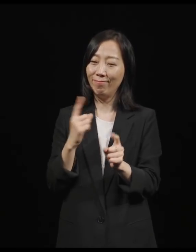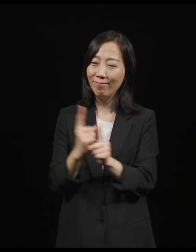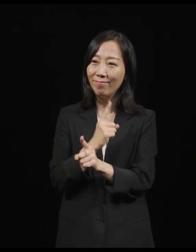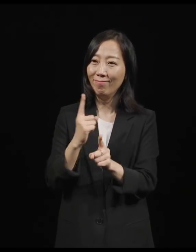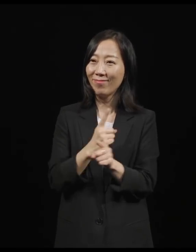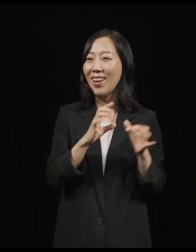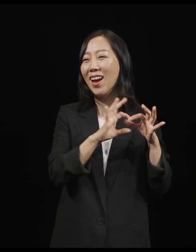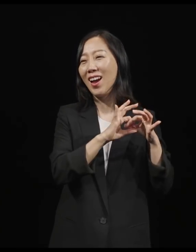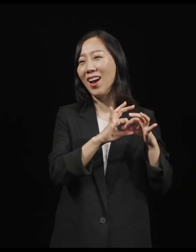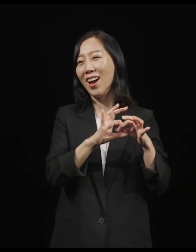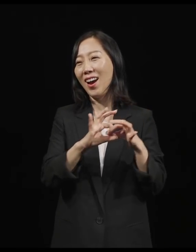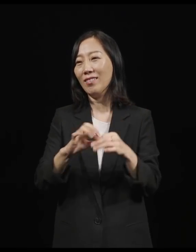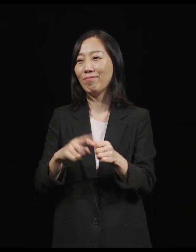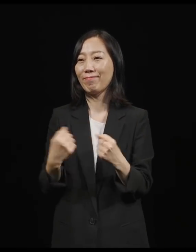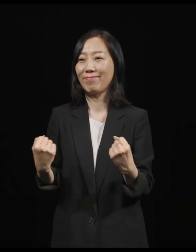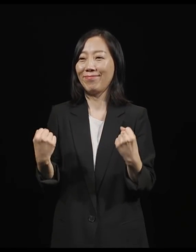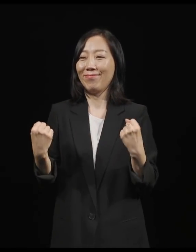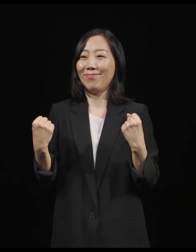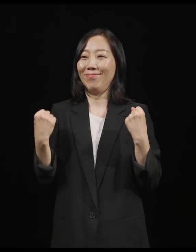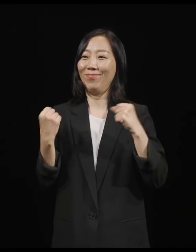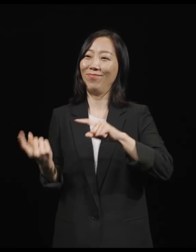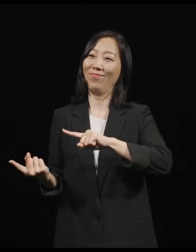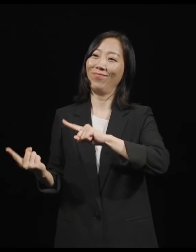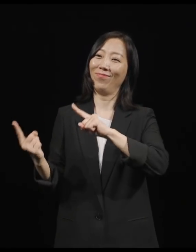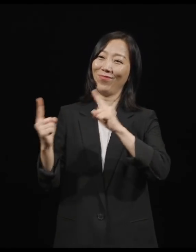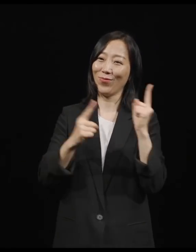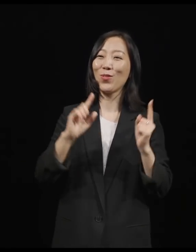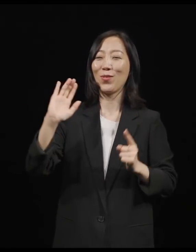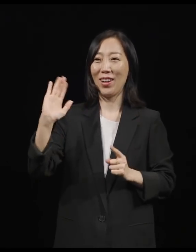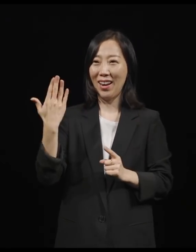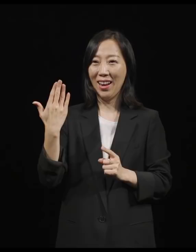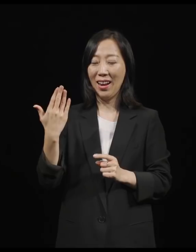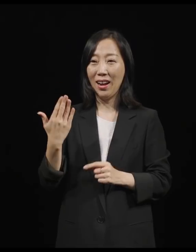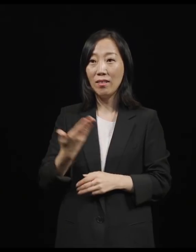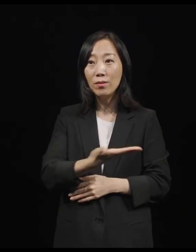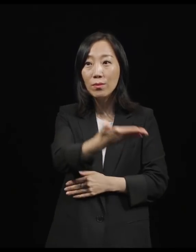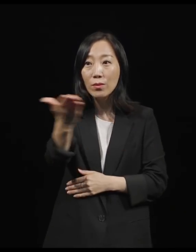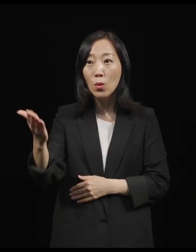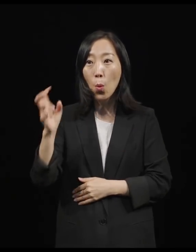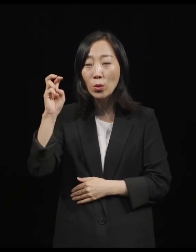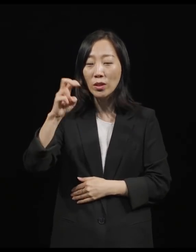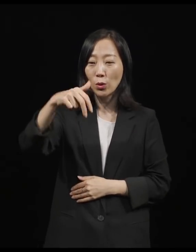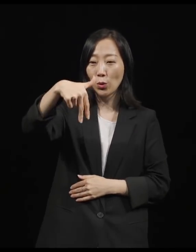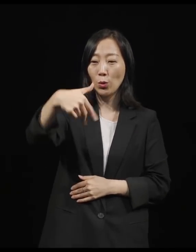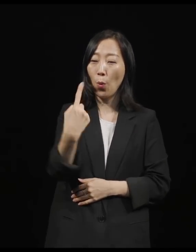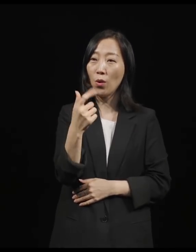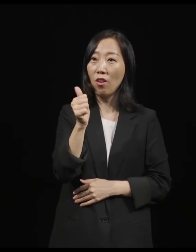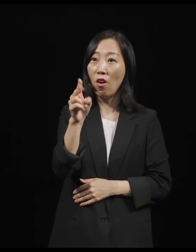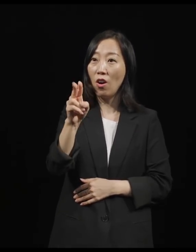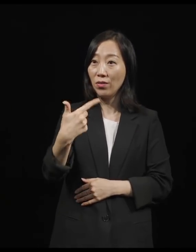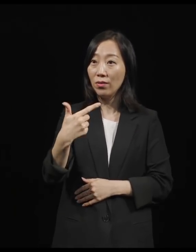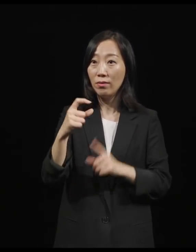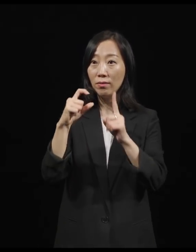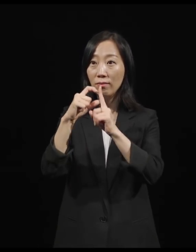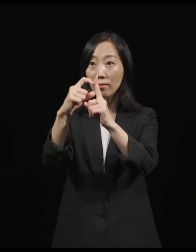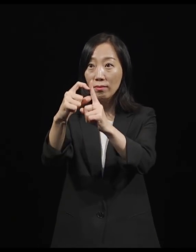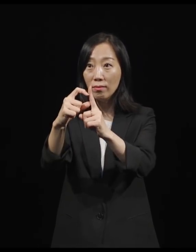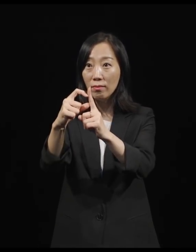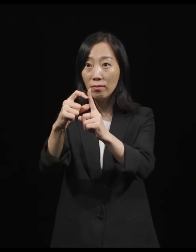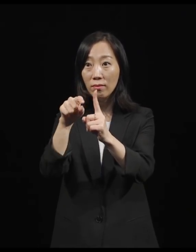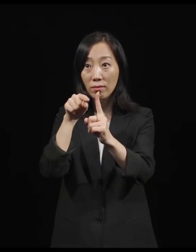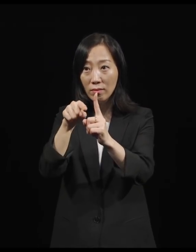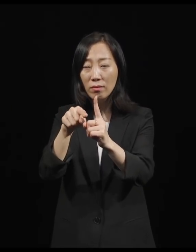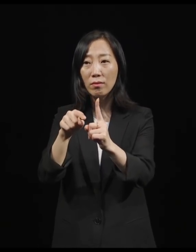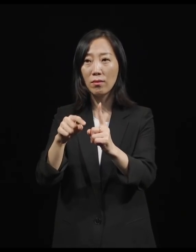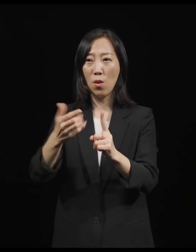통해서 회복될 수 있었어요. 여러분 혹시 조현병이라는 단어의 뜻을 아시나요? 과거에